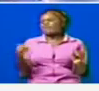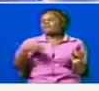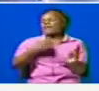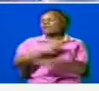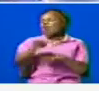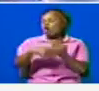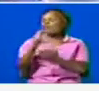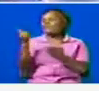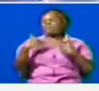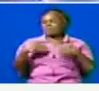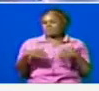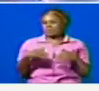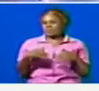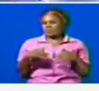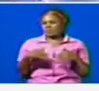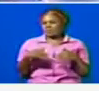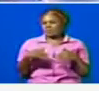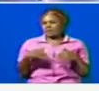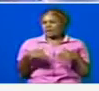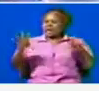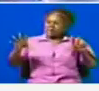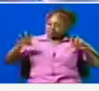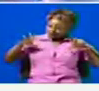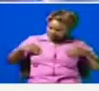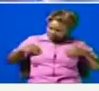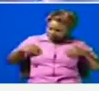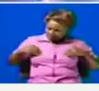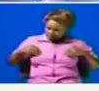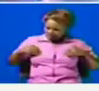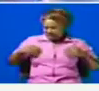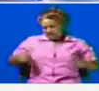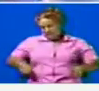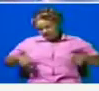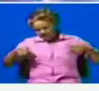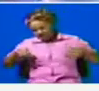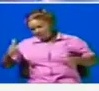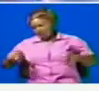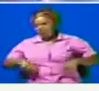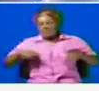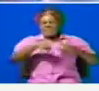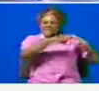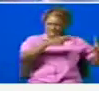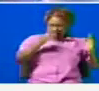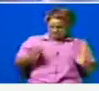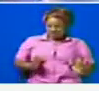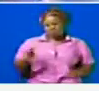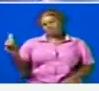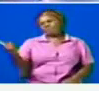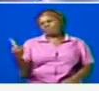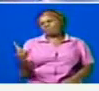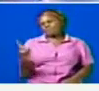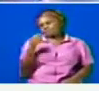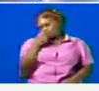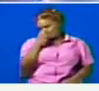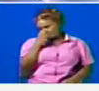wote ni wa Kenya, lazima tuwe ni wenye kukubali kwamba niishi na mwenzangu aishi, si lazima ni mnyonge mwenzangu ndipo mimi ninawiri.